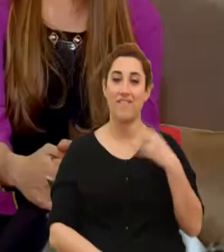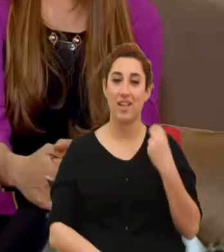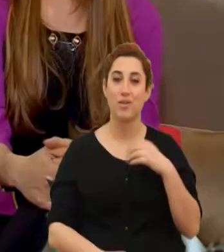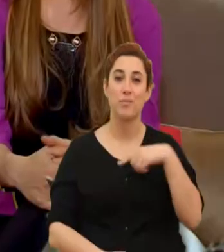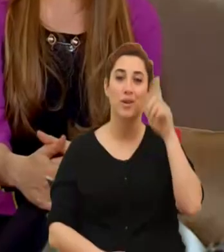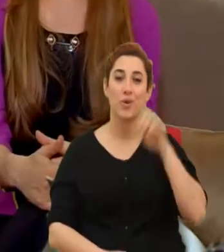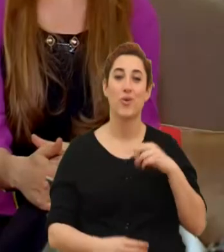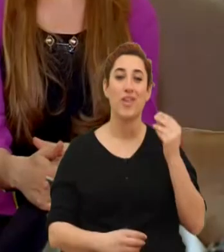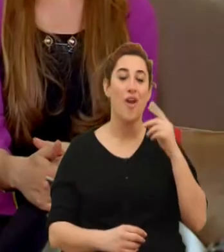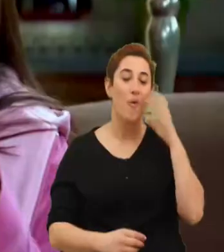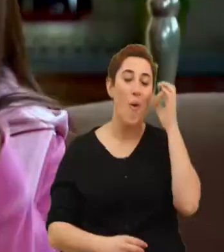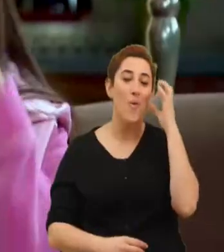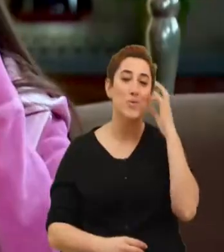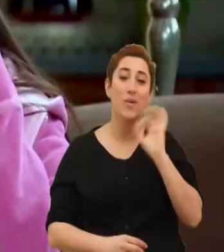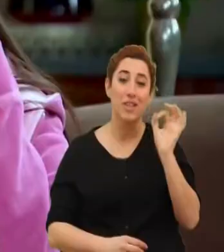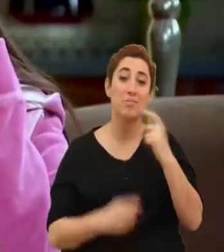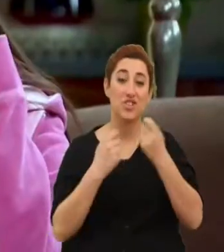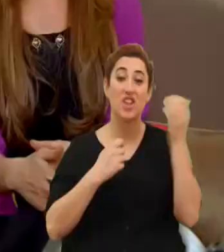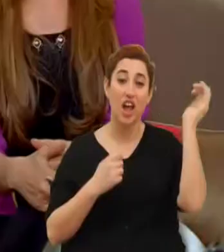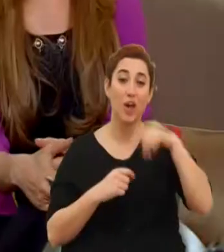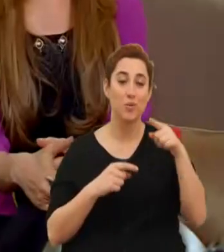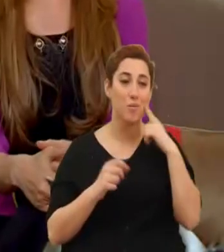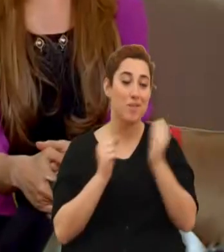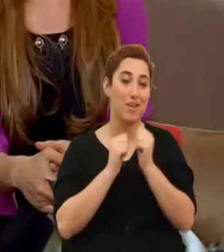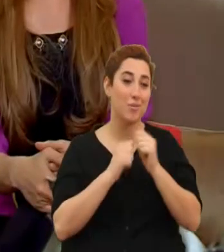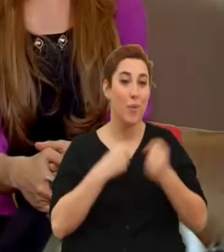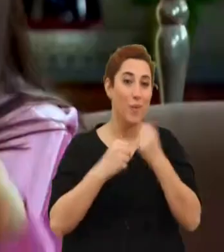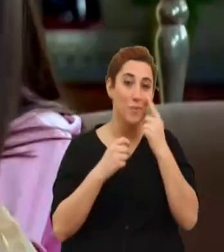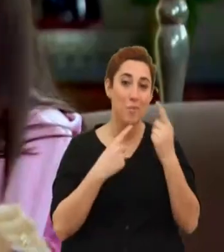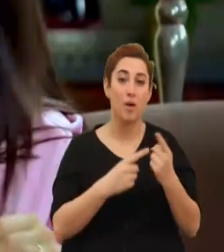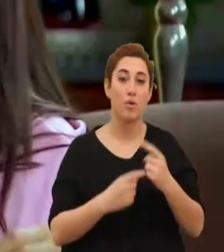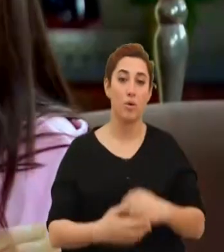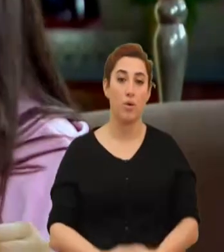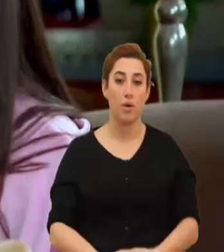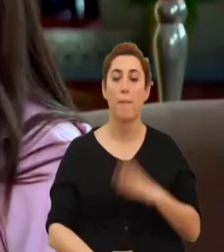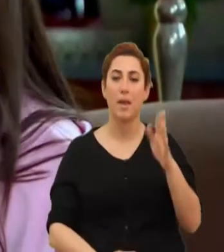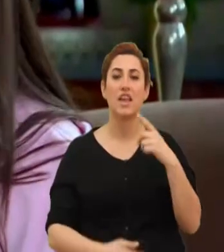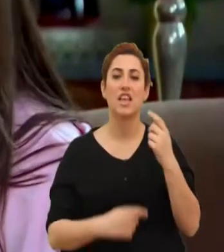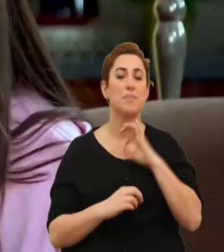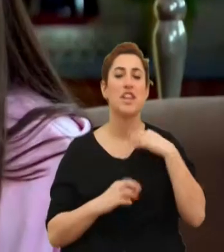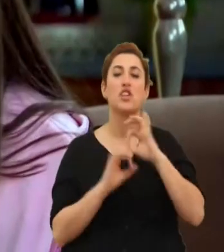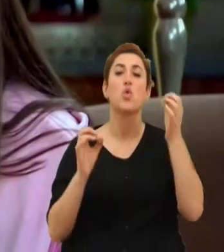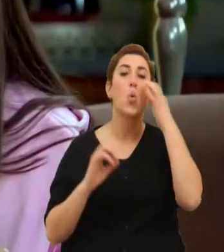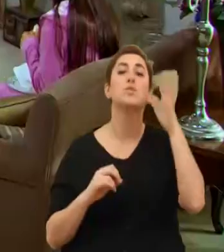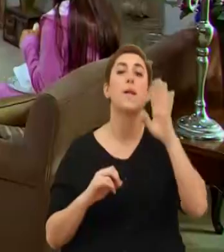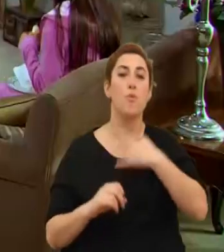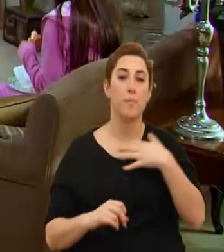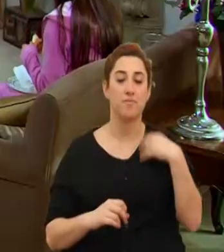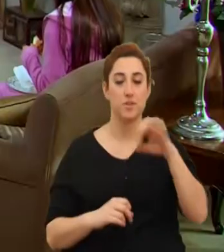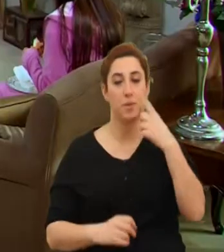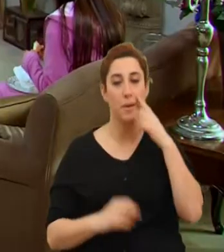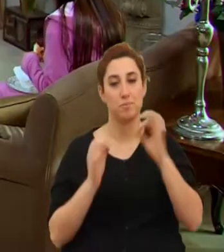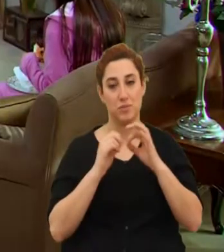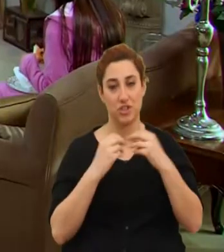Evladım bütün gün yavrusunu özlüyor tabii. İşten gelince de onun yanına koşuyor. E peki hiç beni özlemiyor mu anneciğim? Şimdi